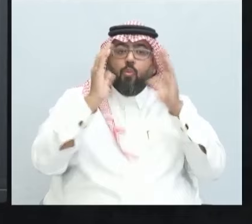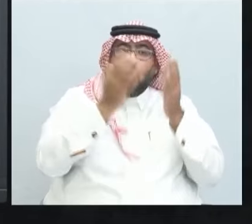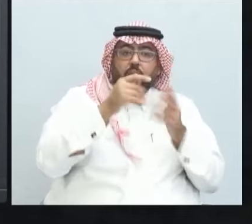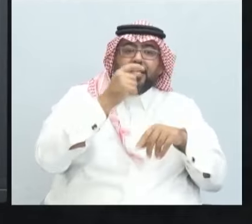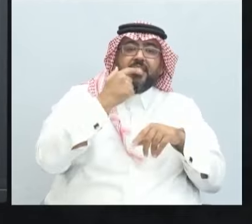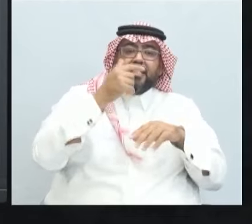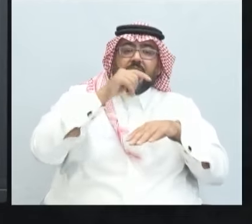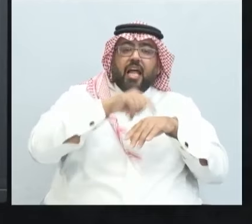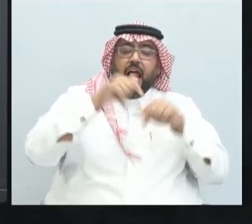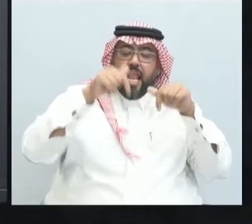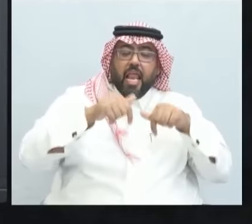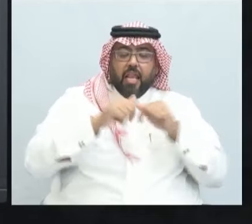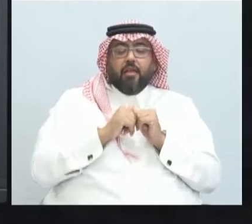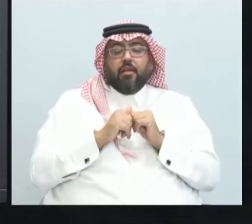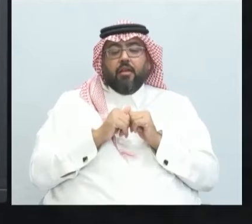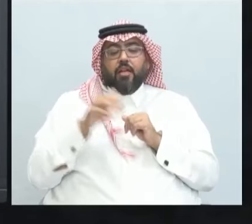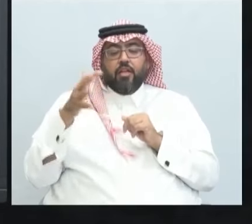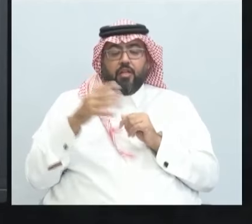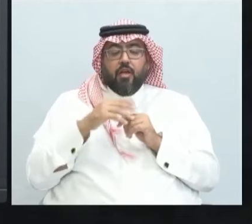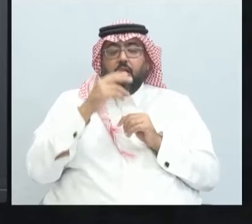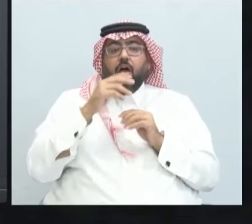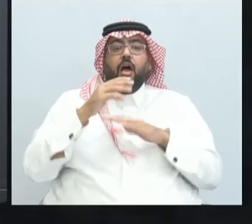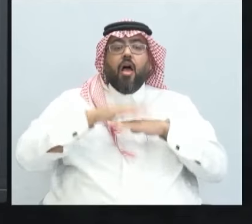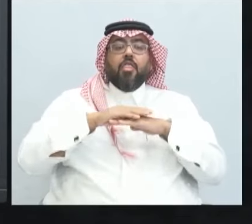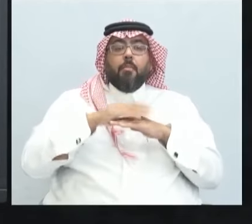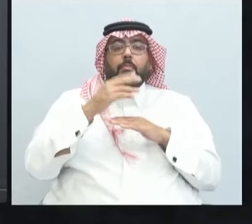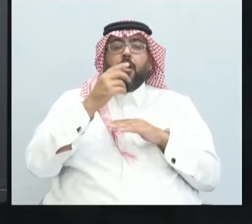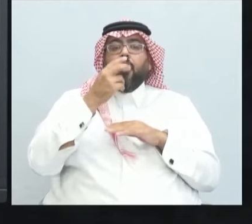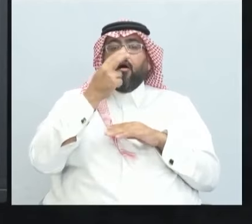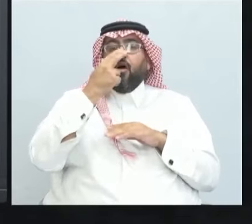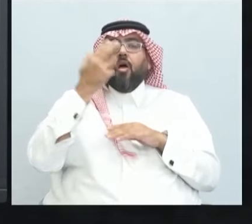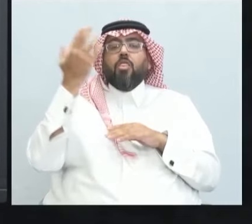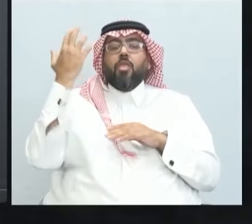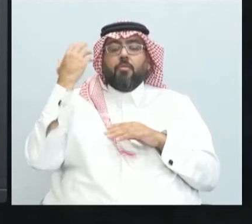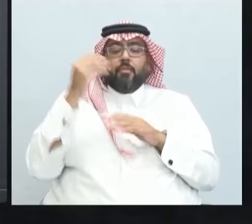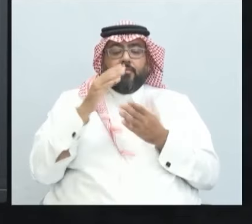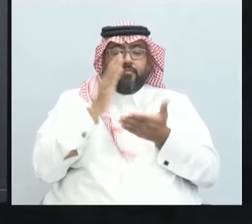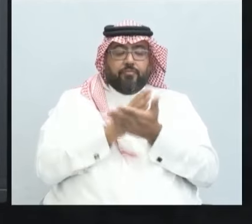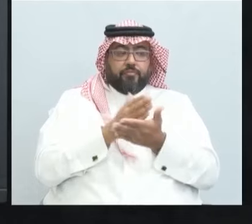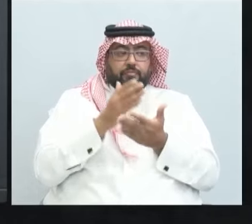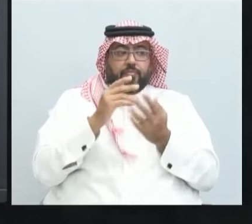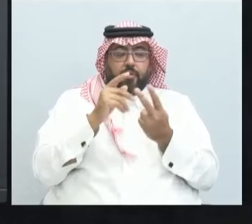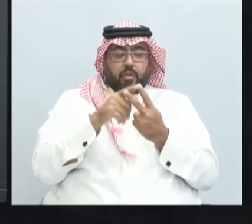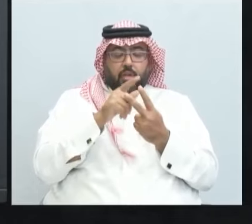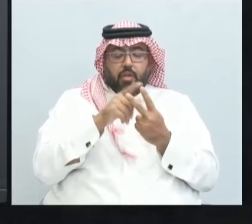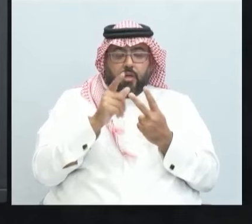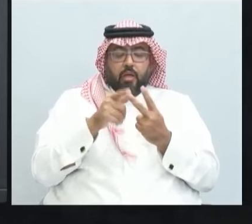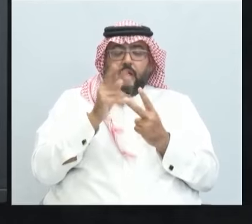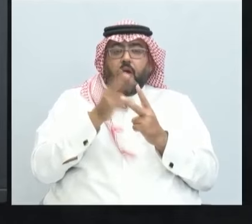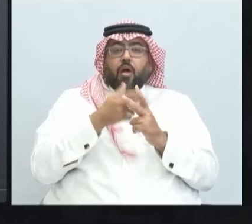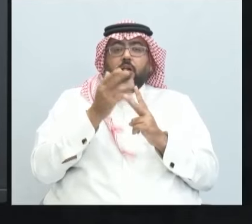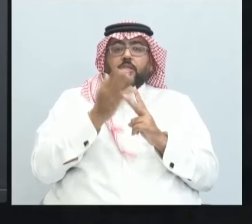ايضا عن الادب لكن ندخل الى الادب القديم نحن عرفنا ايضا ان الكتاب مقسم الى قسمين القسم الاول منه فيه